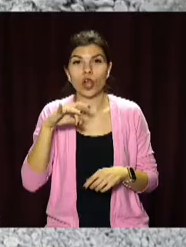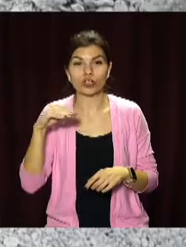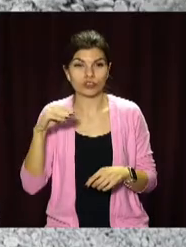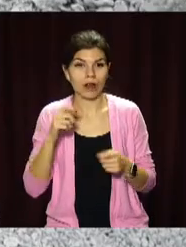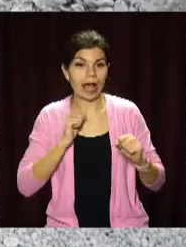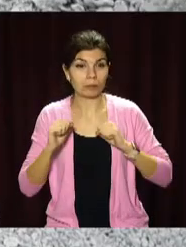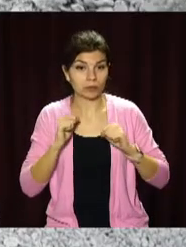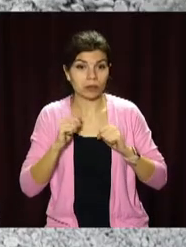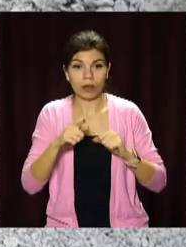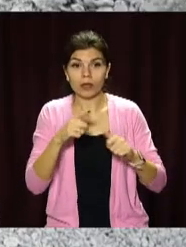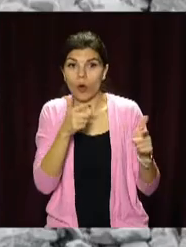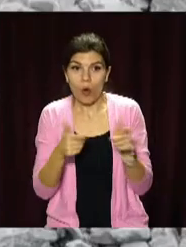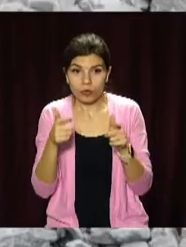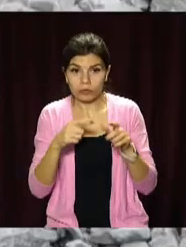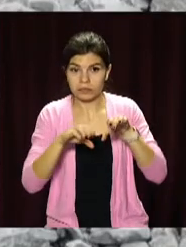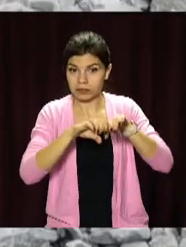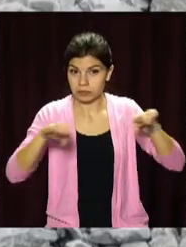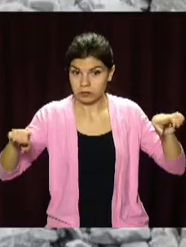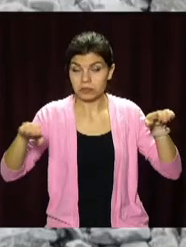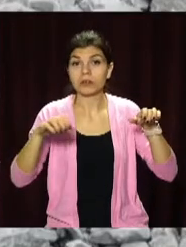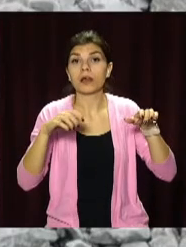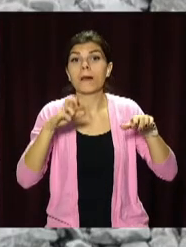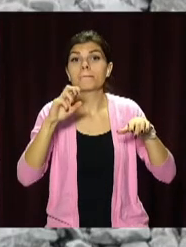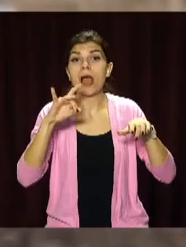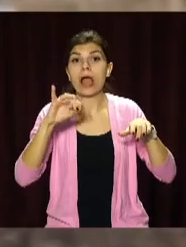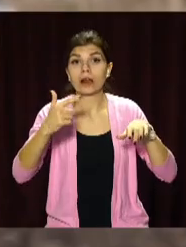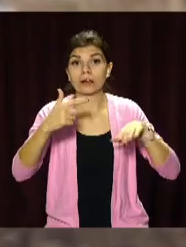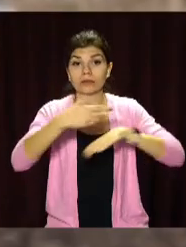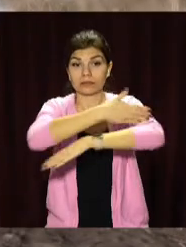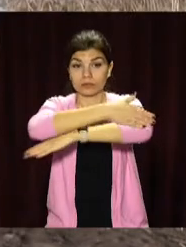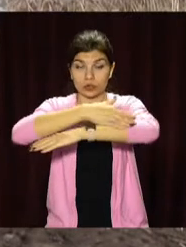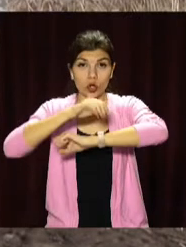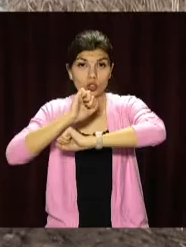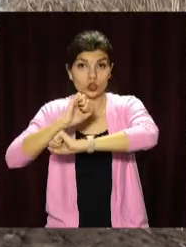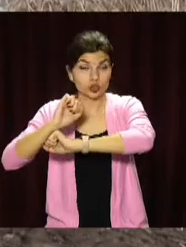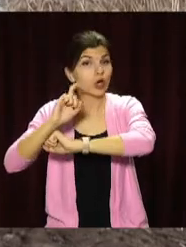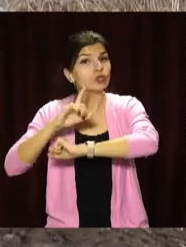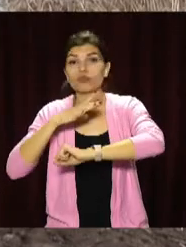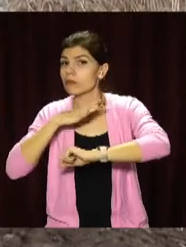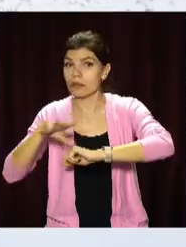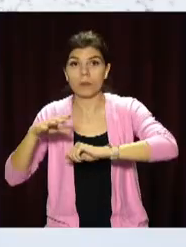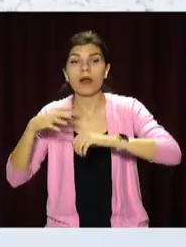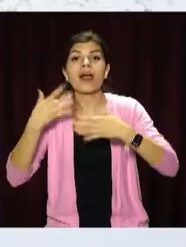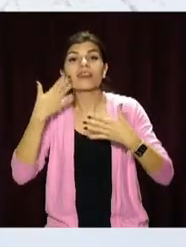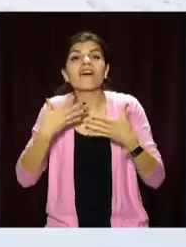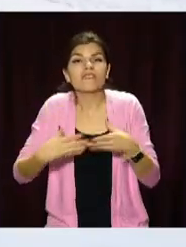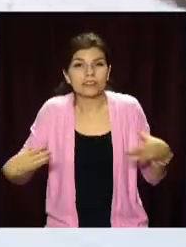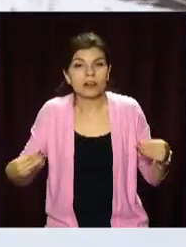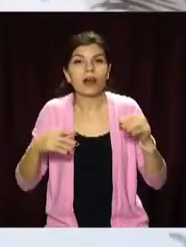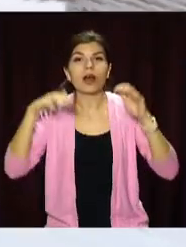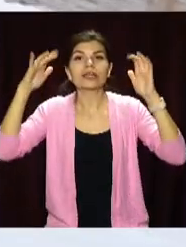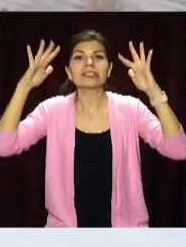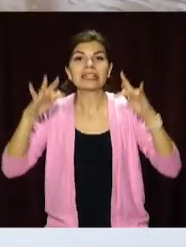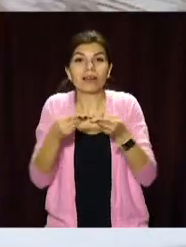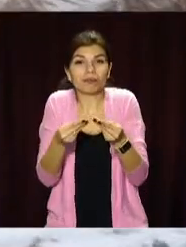основу під залізобетонні балки та укріпили береги. Зокрема, насипали щебню, аби ґрунт не розмивали весняні паводки. У